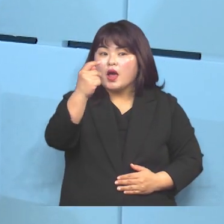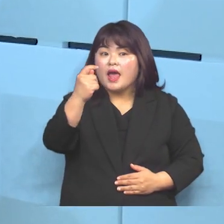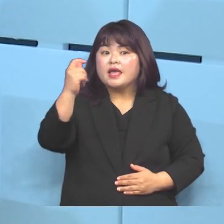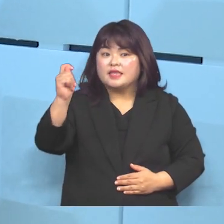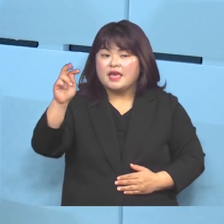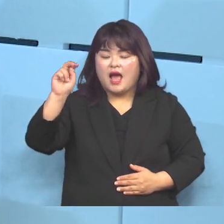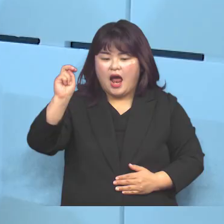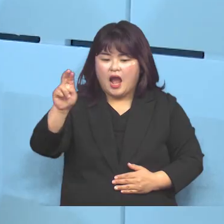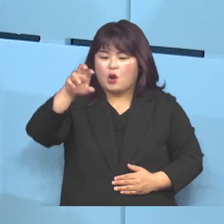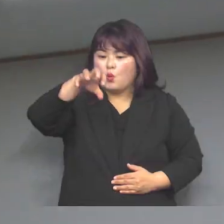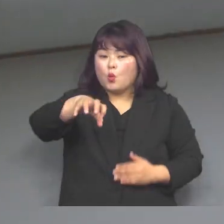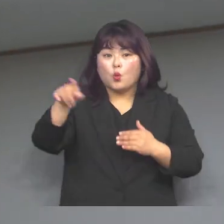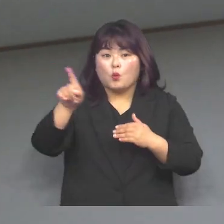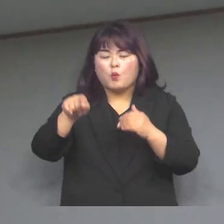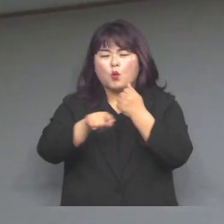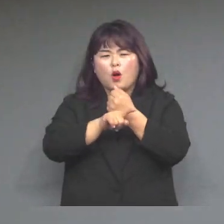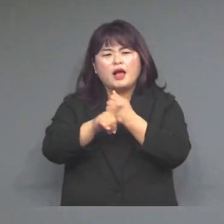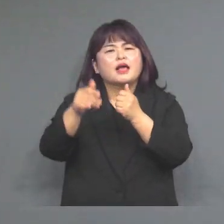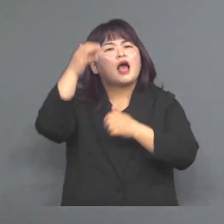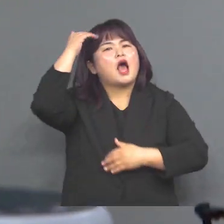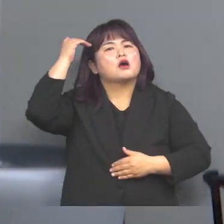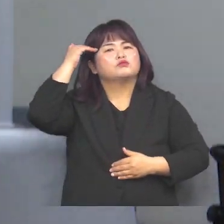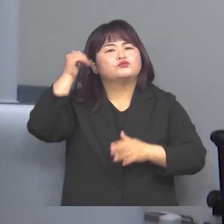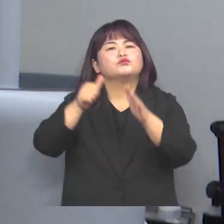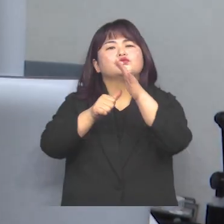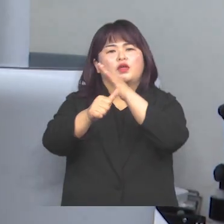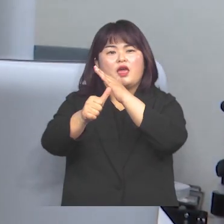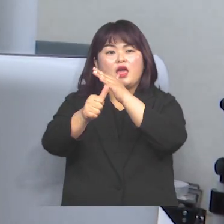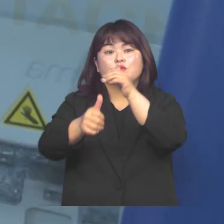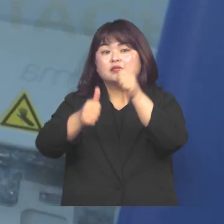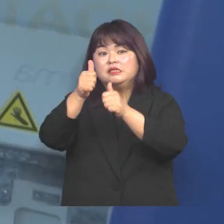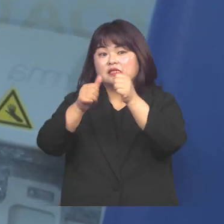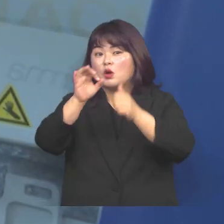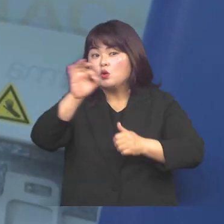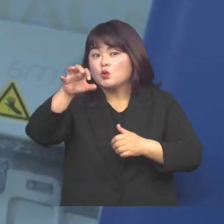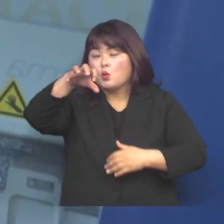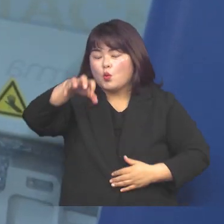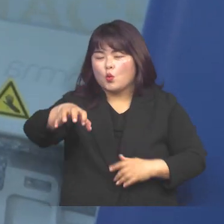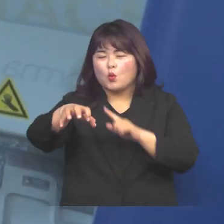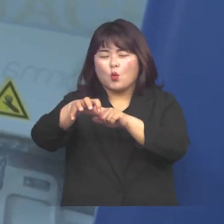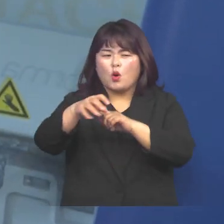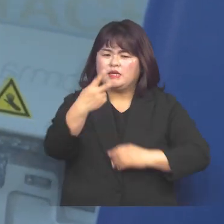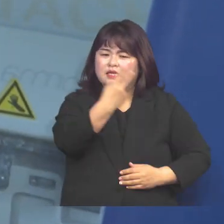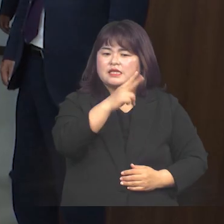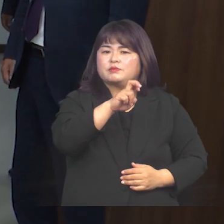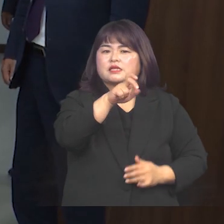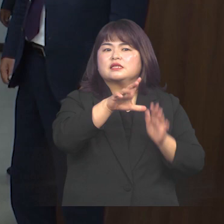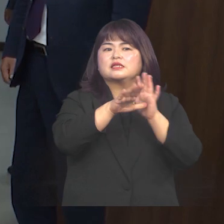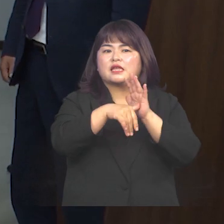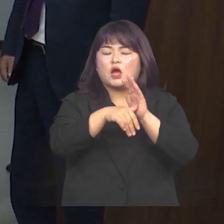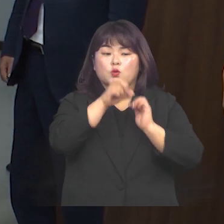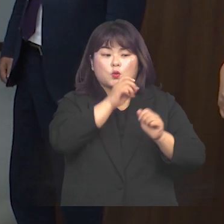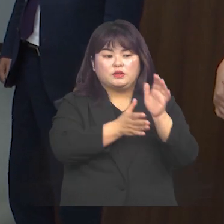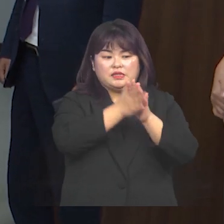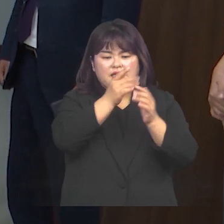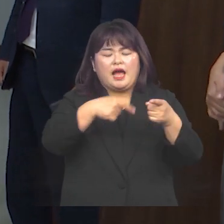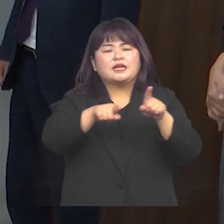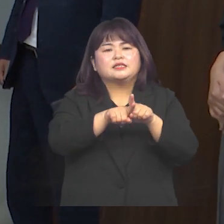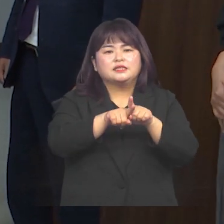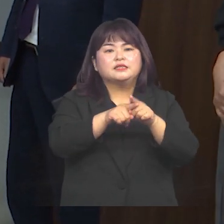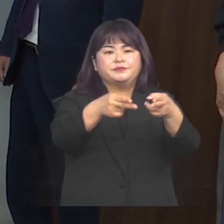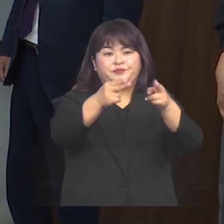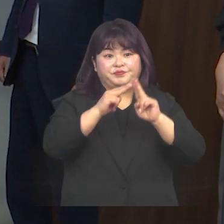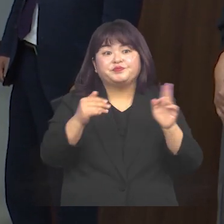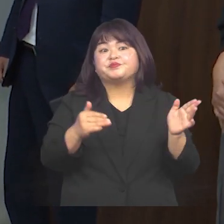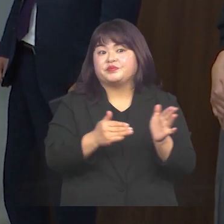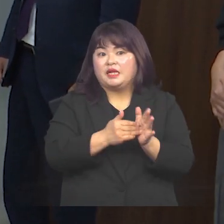한국화학융합시험연구원은 우리나라를 대표하는 전문 시험 인증기관으로 용인특례시와 지난 2021년 관내 중소 중견